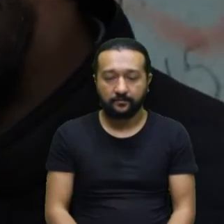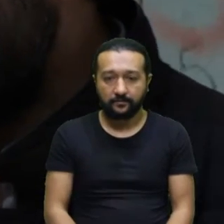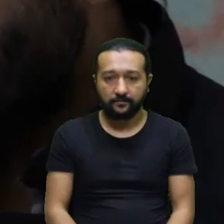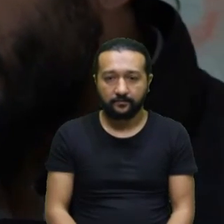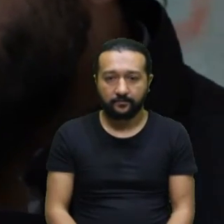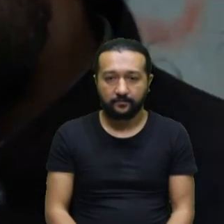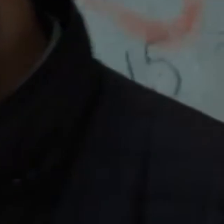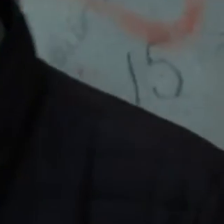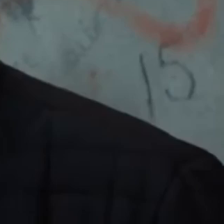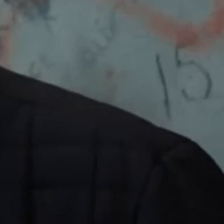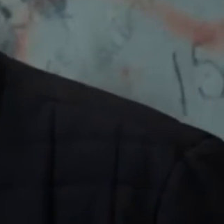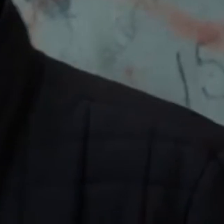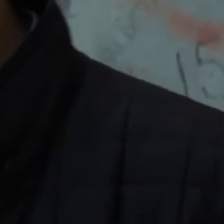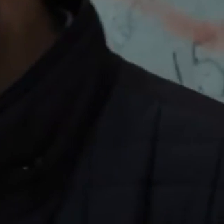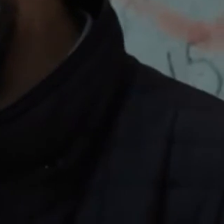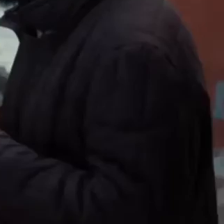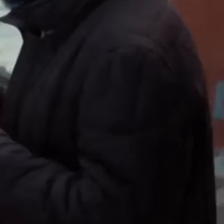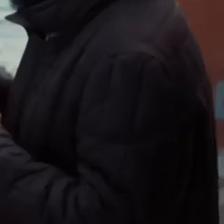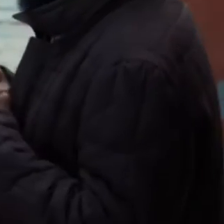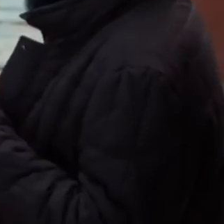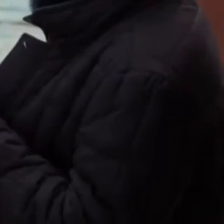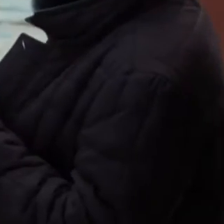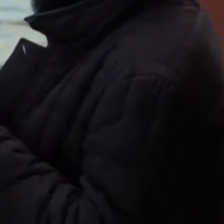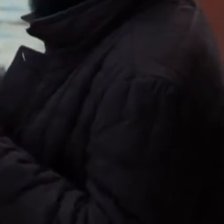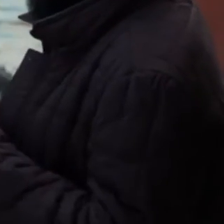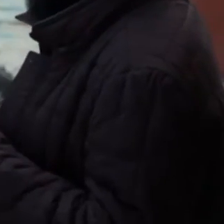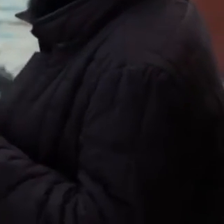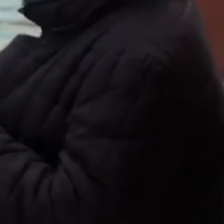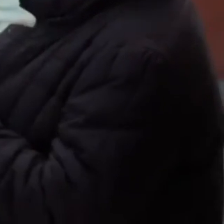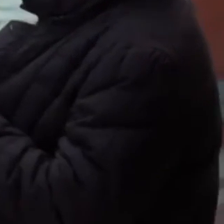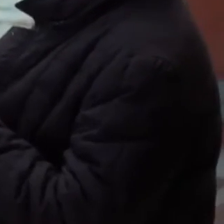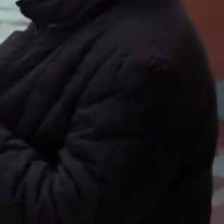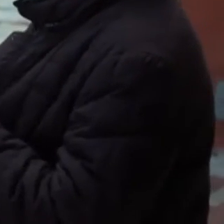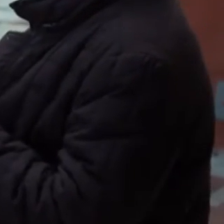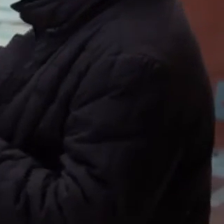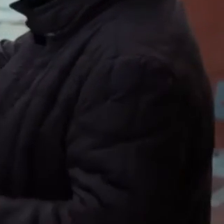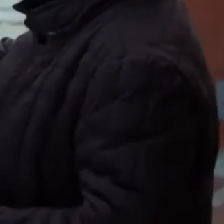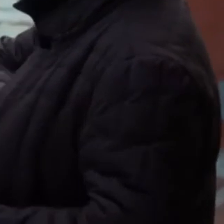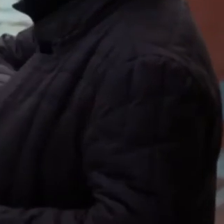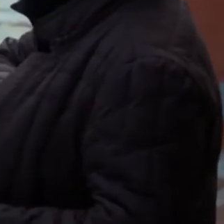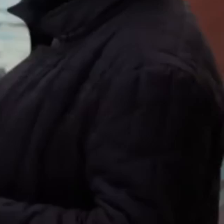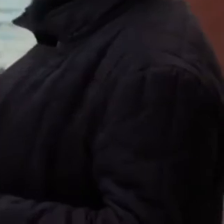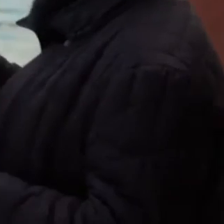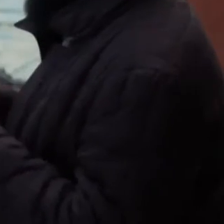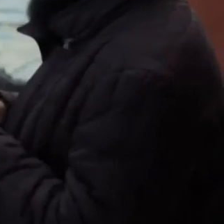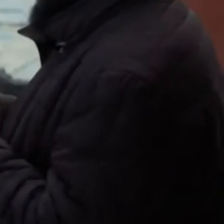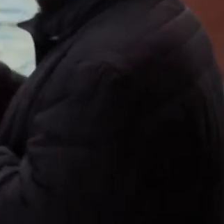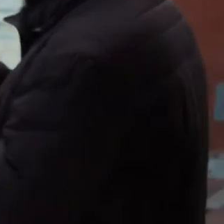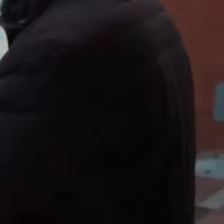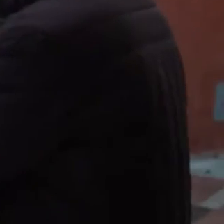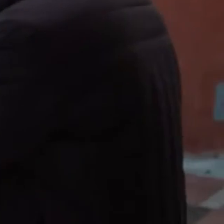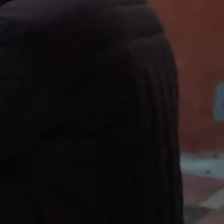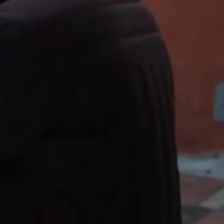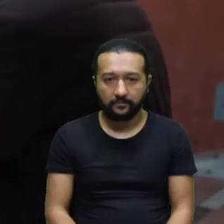Ha. Sakallı adam elini montunun iç cebine atıp not